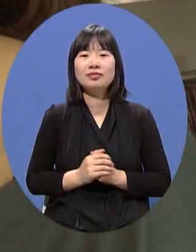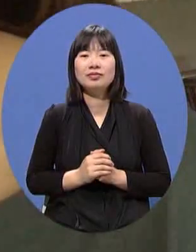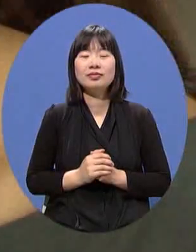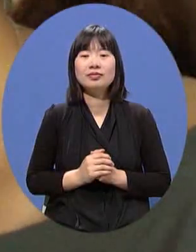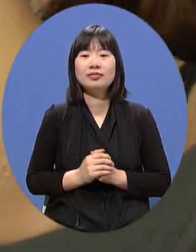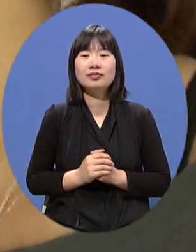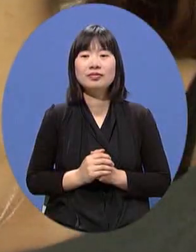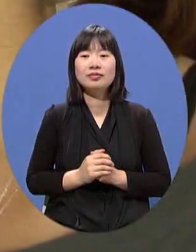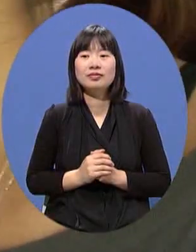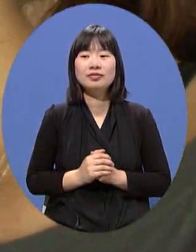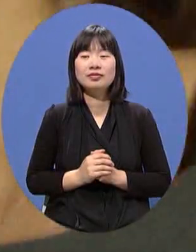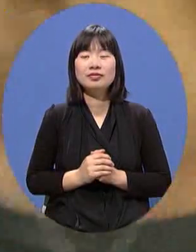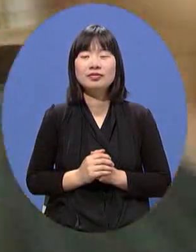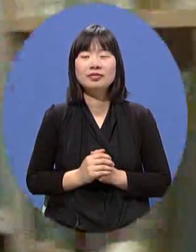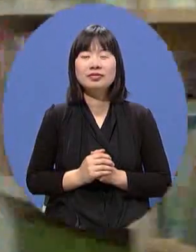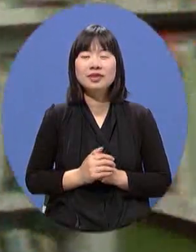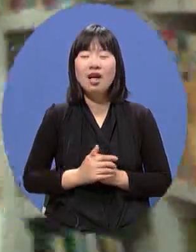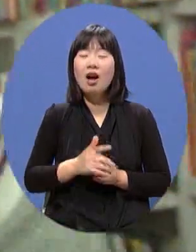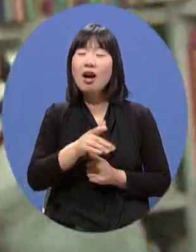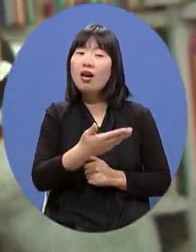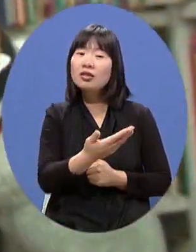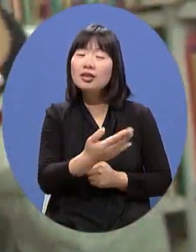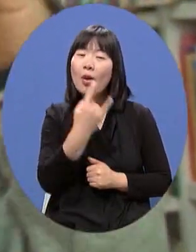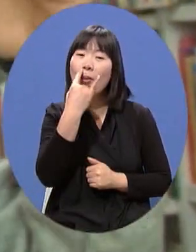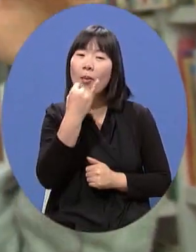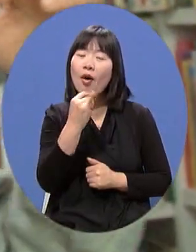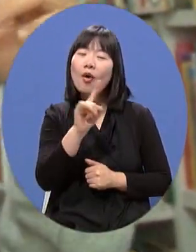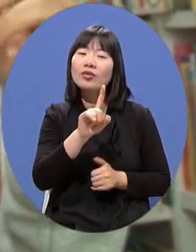서진이는 엄마가 어떨 때 좋아?